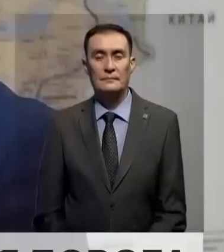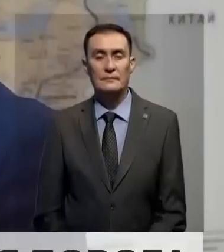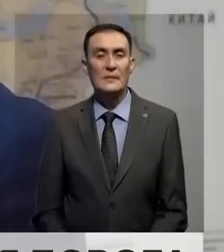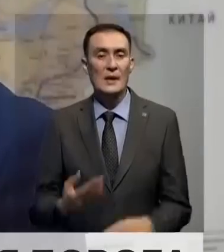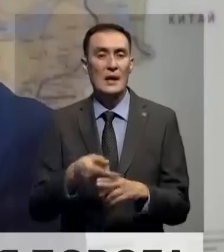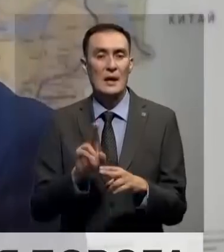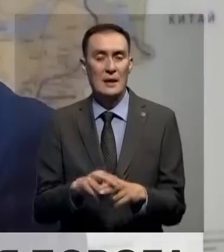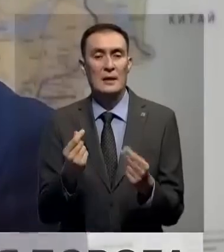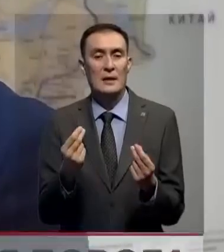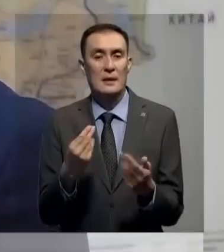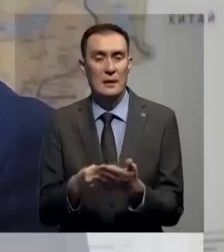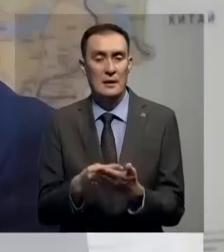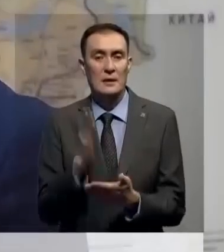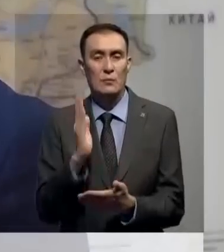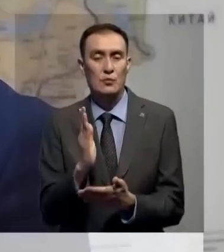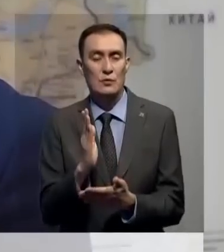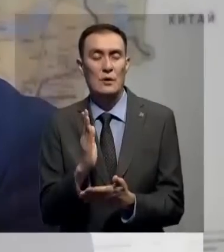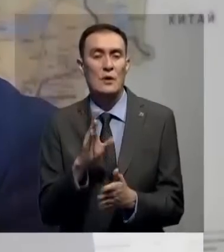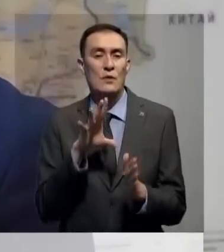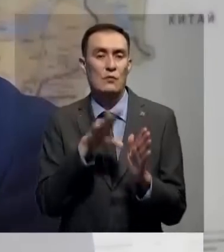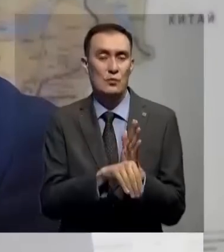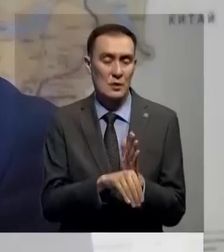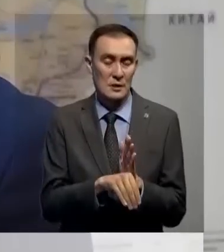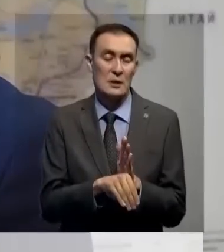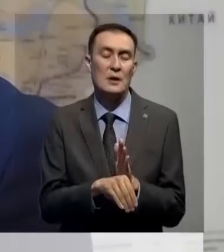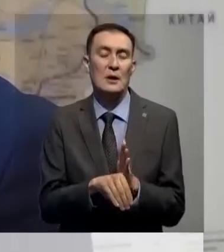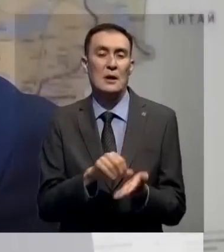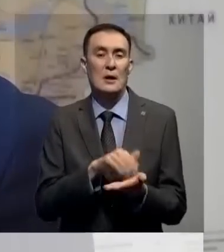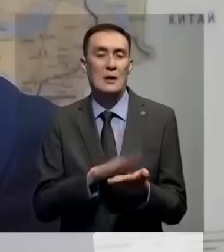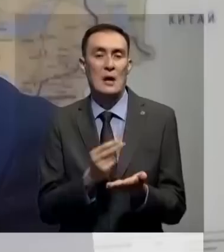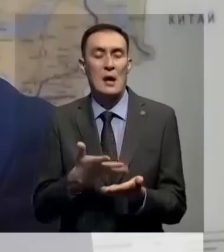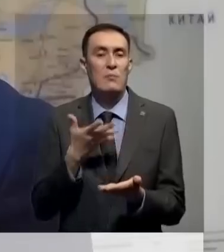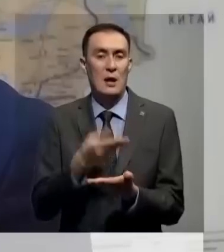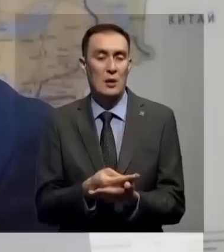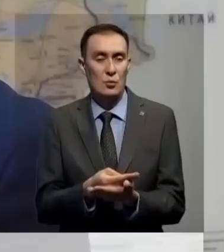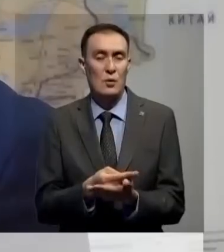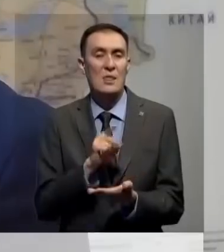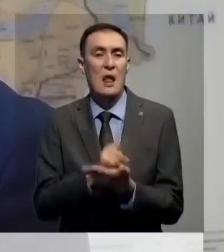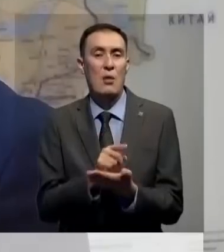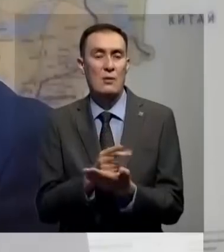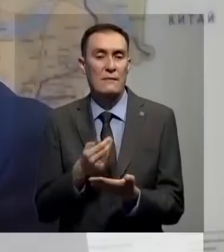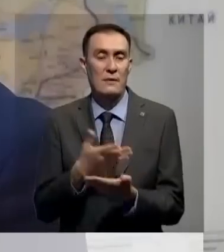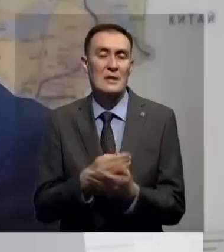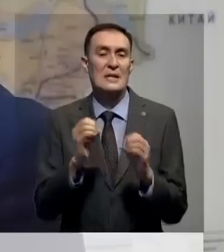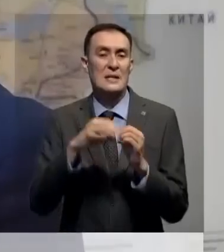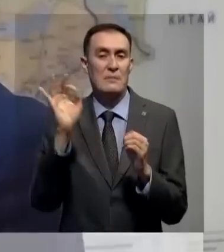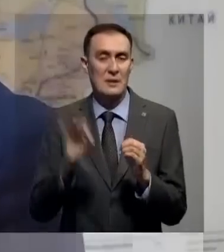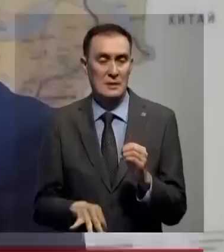Эти деньги будут также предусмотрены на оплату налогов